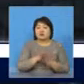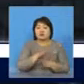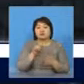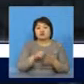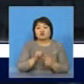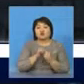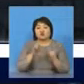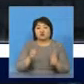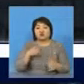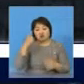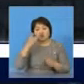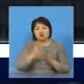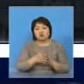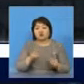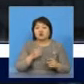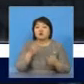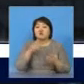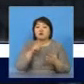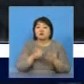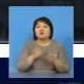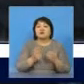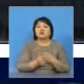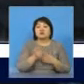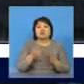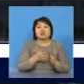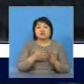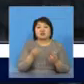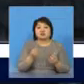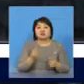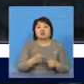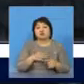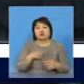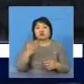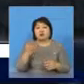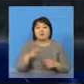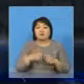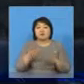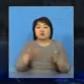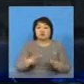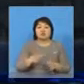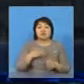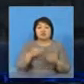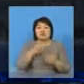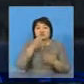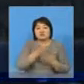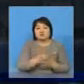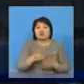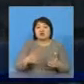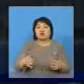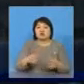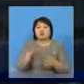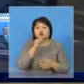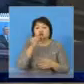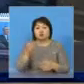заданий увеличилось. Я хорошо понимаю, что некоторые вопросы возникают из-за них хватки средств. Тем не менее, проблема остается из-за низкой ответственности и